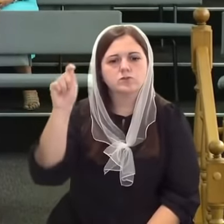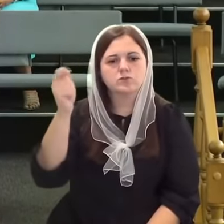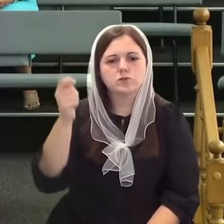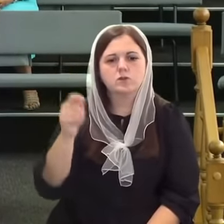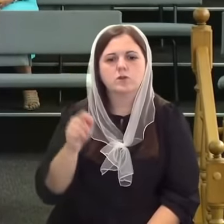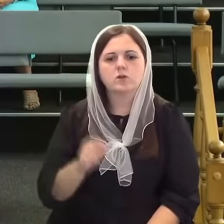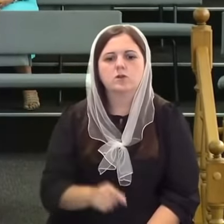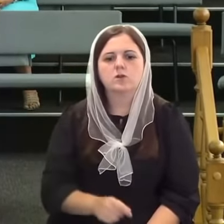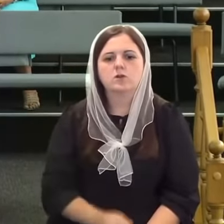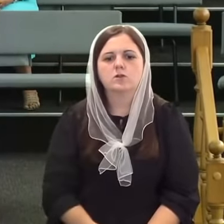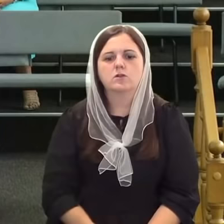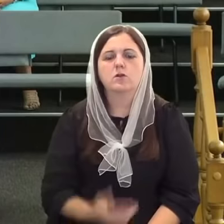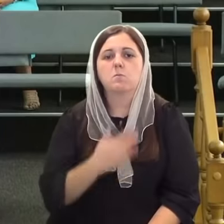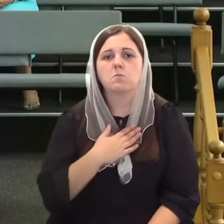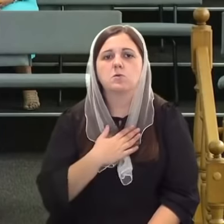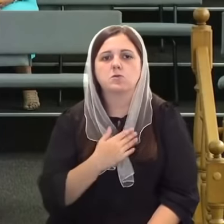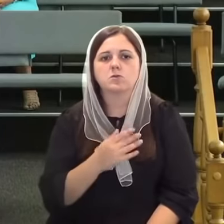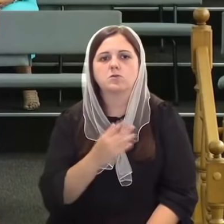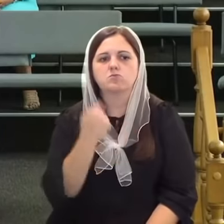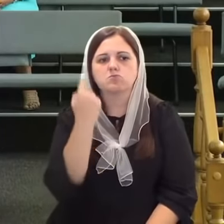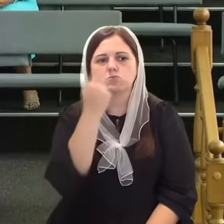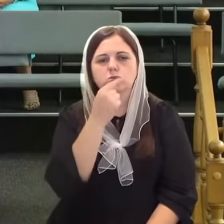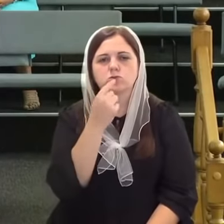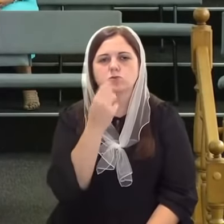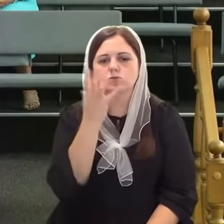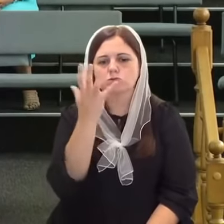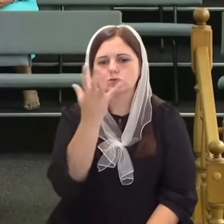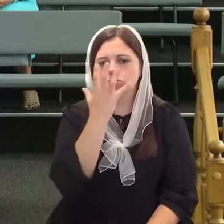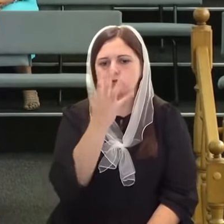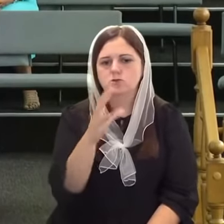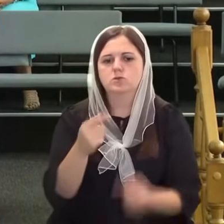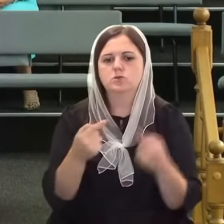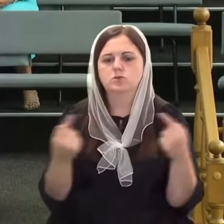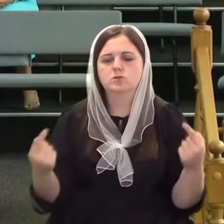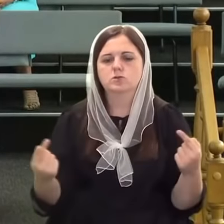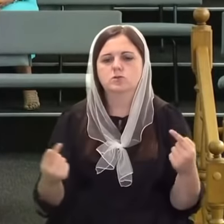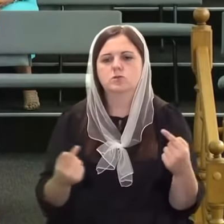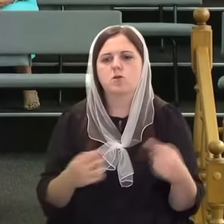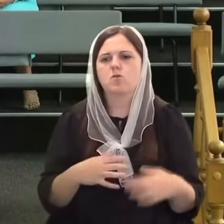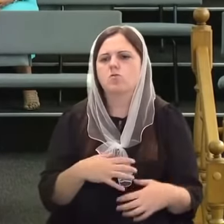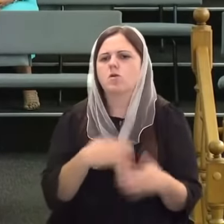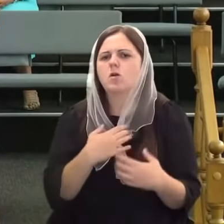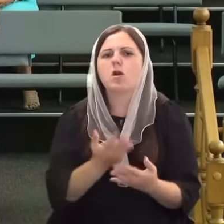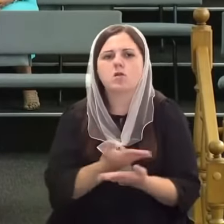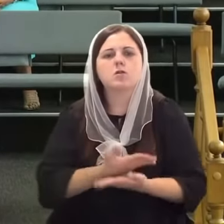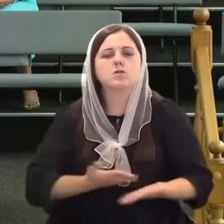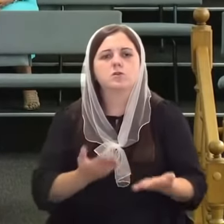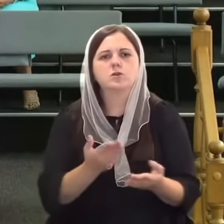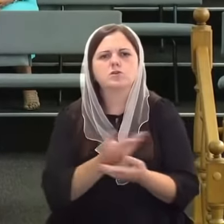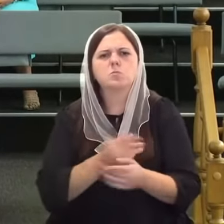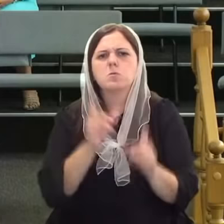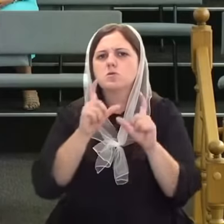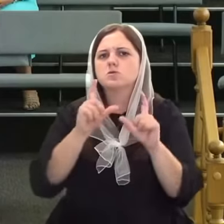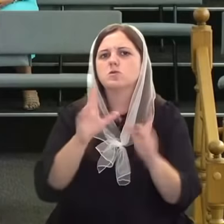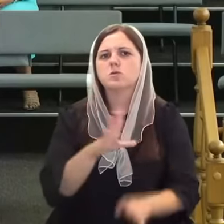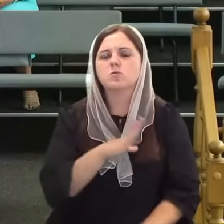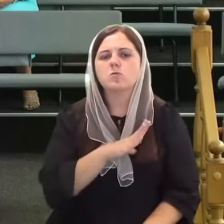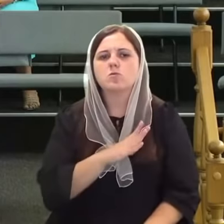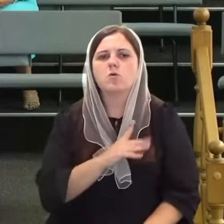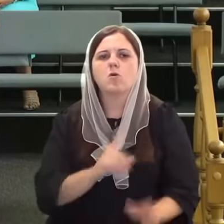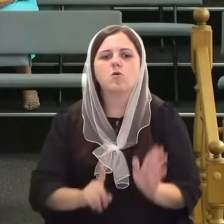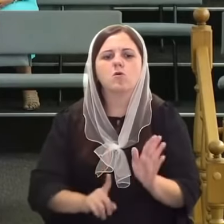лице, на голове была страшная маска. Она пугала нас, причиняла нам боль. Мы кричали,